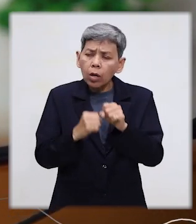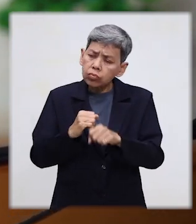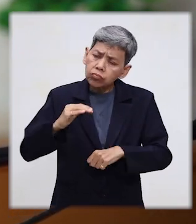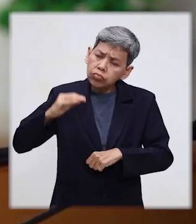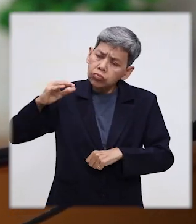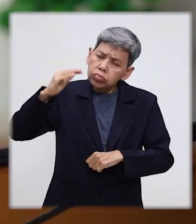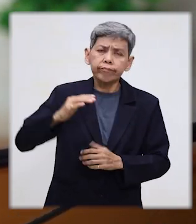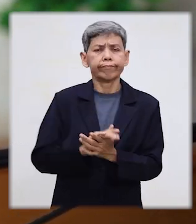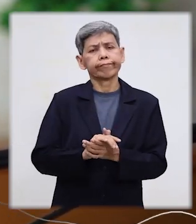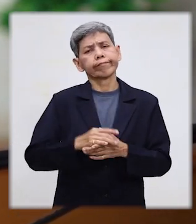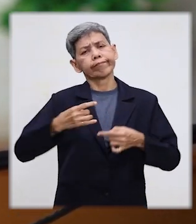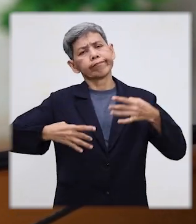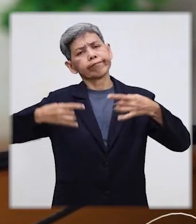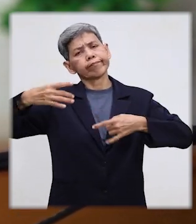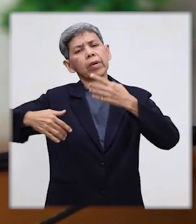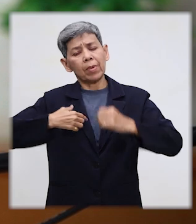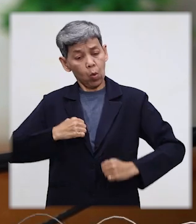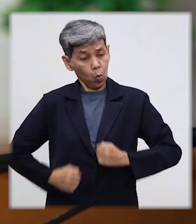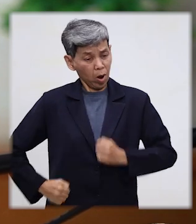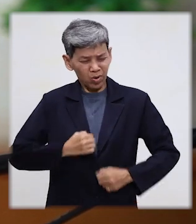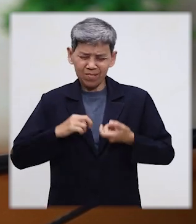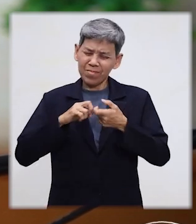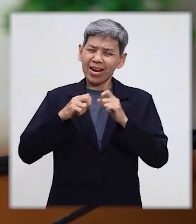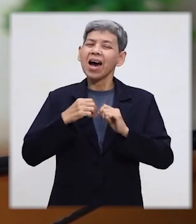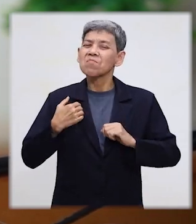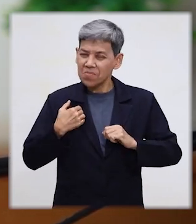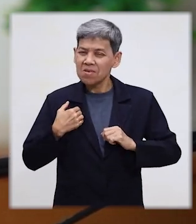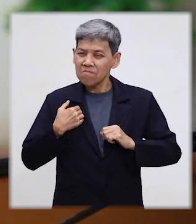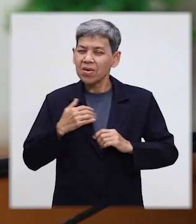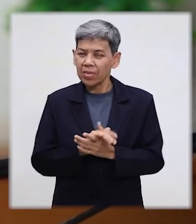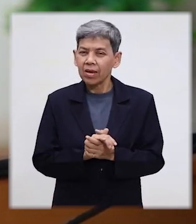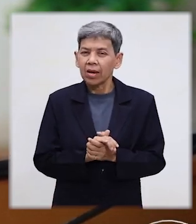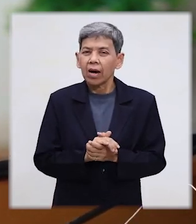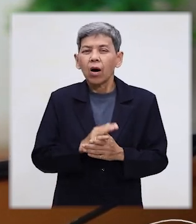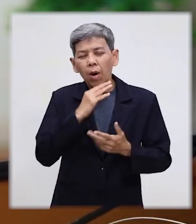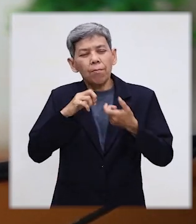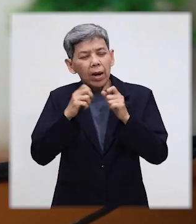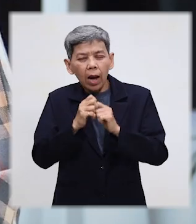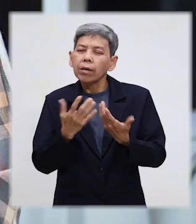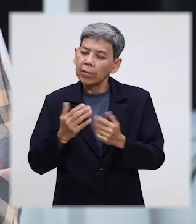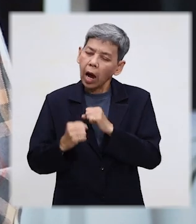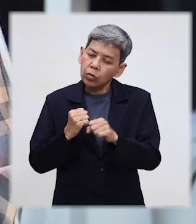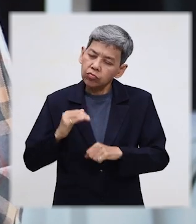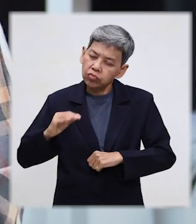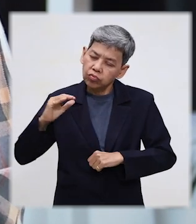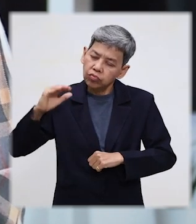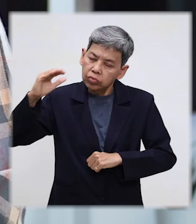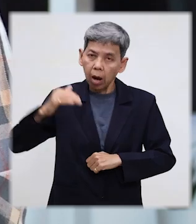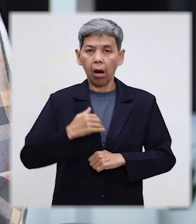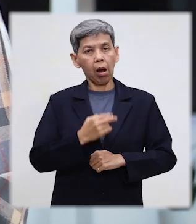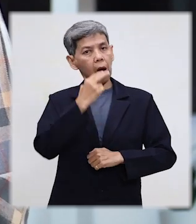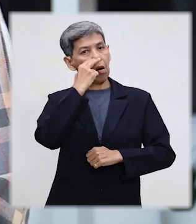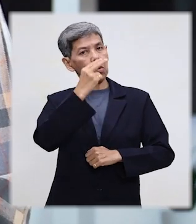แตกต่างกันอยู่แล้วยิ่งเข้าช่วงวัยรุ่นก็มีปัญหาหนึ่งอีกวัยก็อีกปัญหาหนึ่งแล้วอันเนี้ย